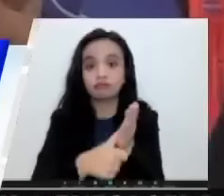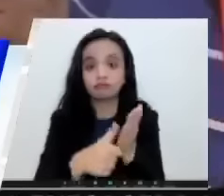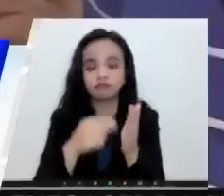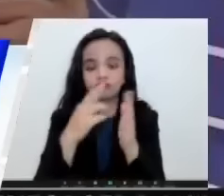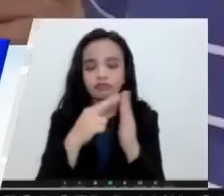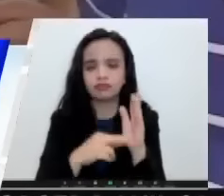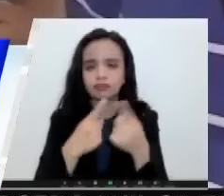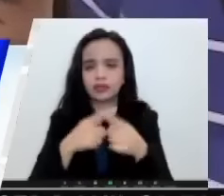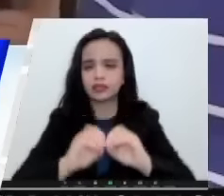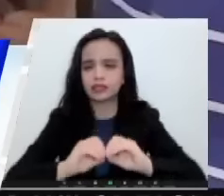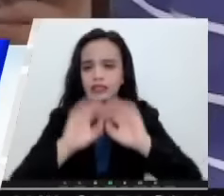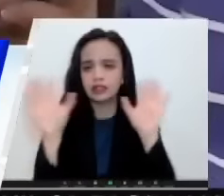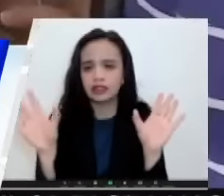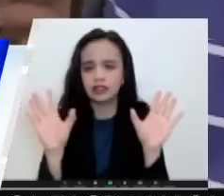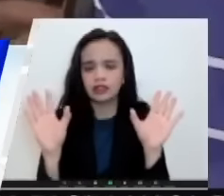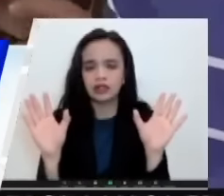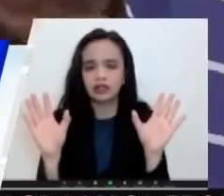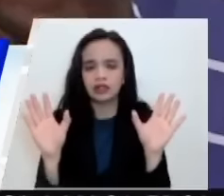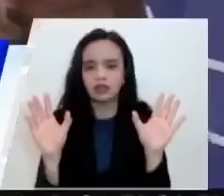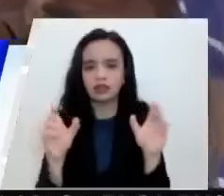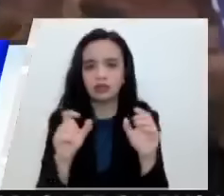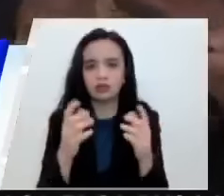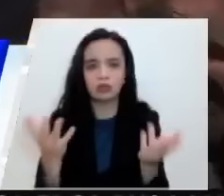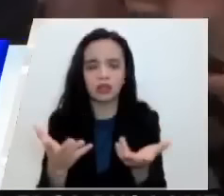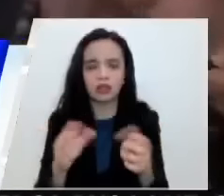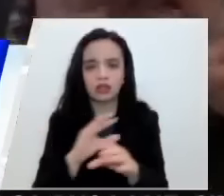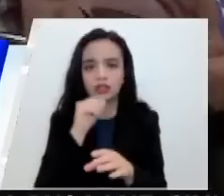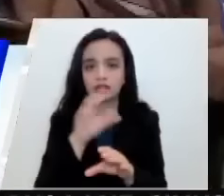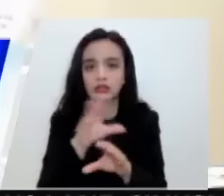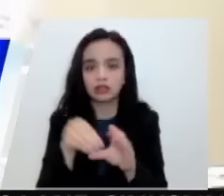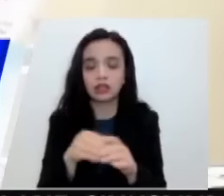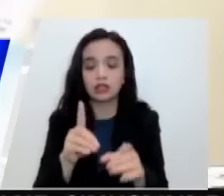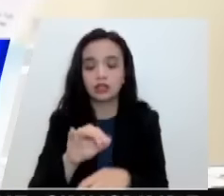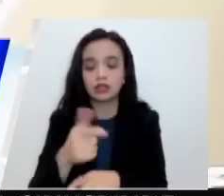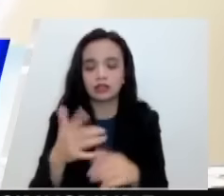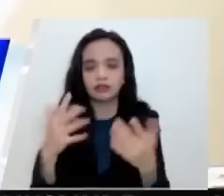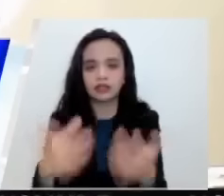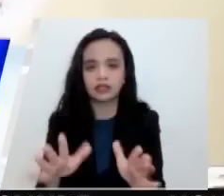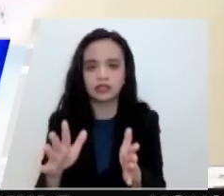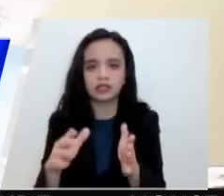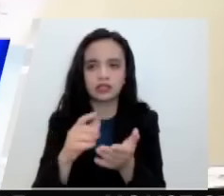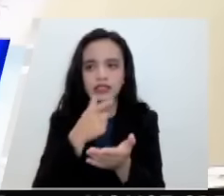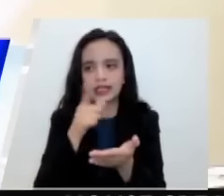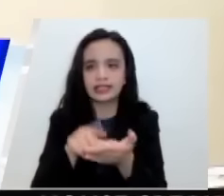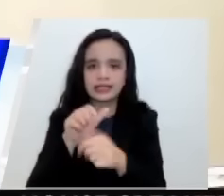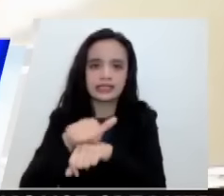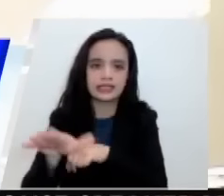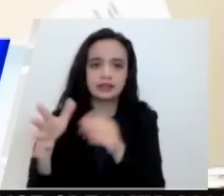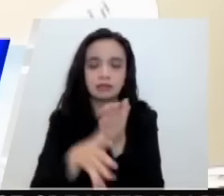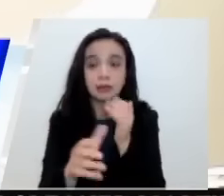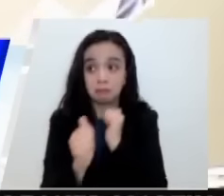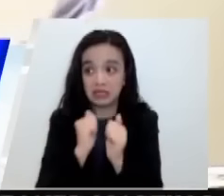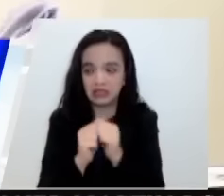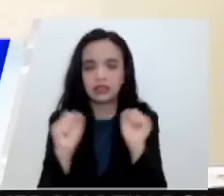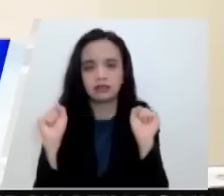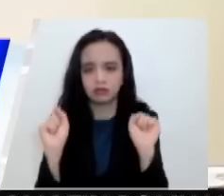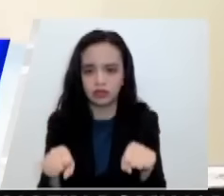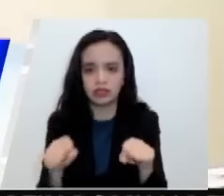ang exemptions ng barangay officials, sumulat na raw ang DILG sa COMELEC. Ibig sabihin po pwede. But again, they